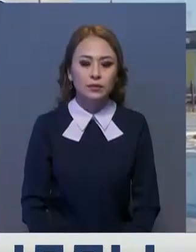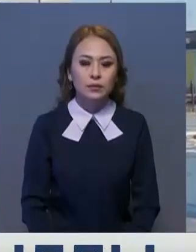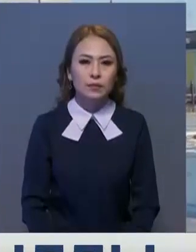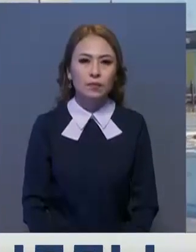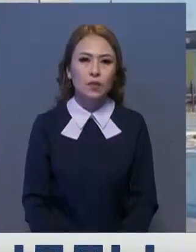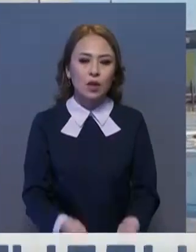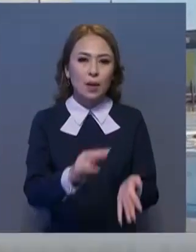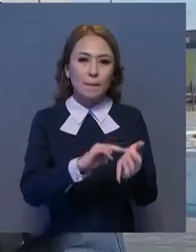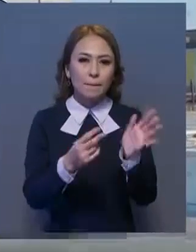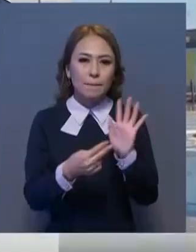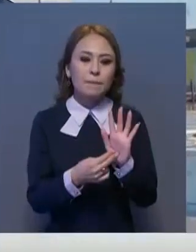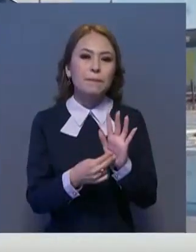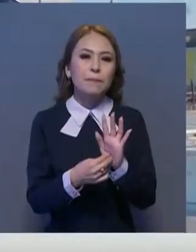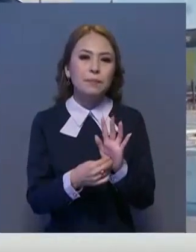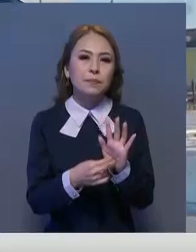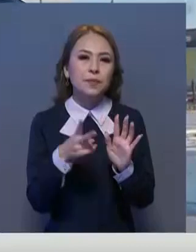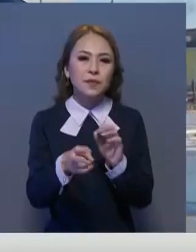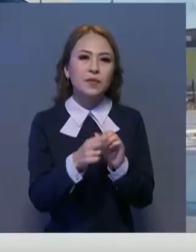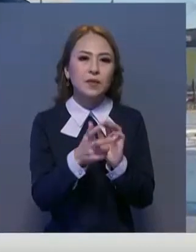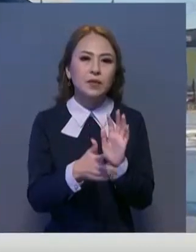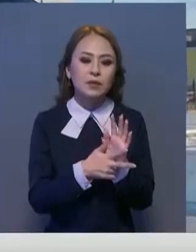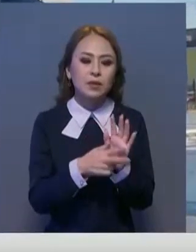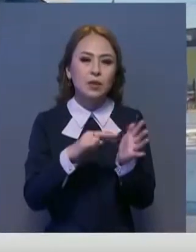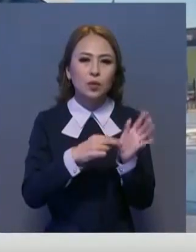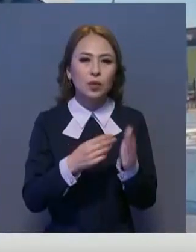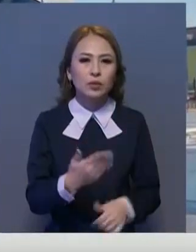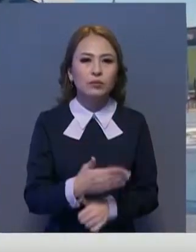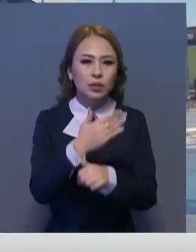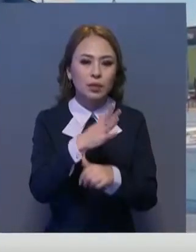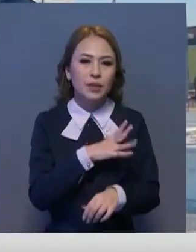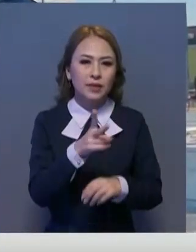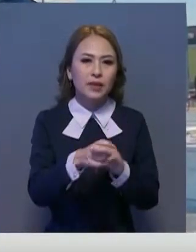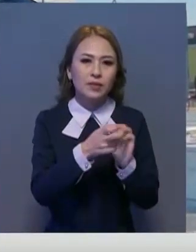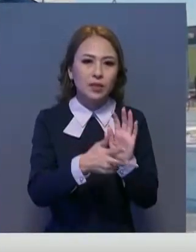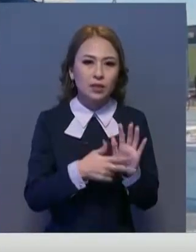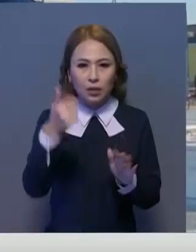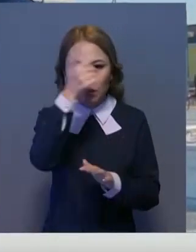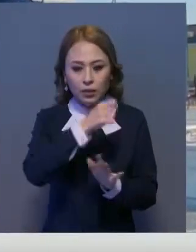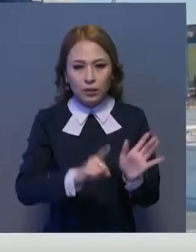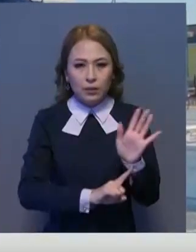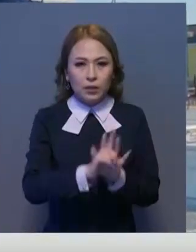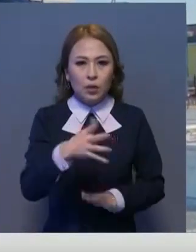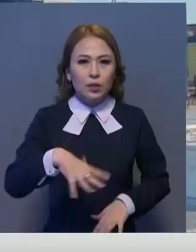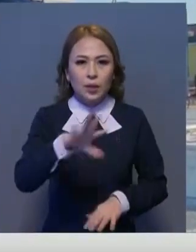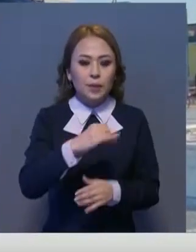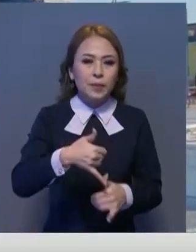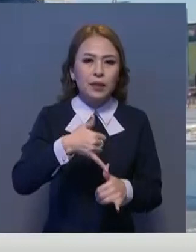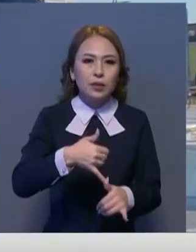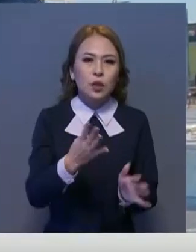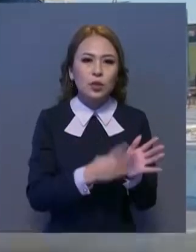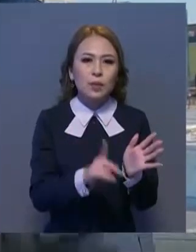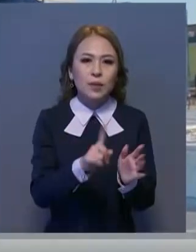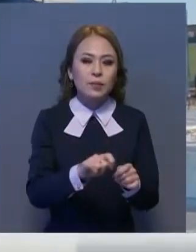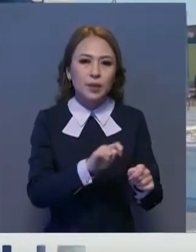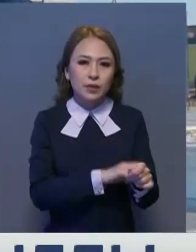Проект флагштока был начат в 2018 году. Тутығырдың құрылысы 2018 жылы басталды. Оның бейіктігі 91 метр.